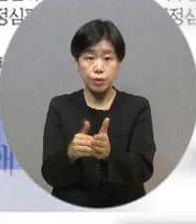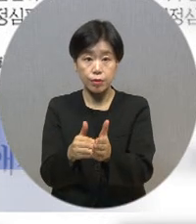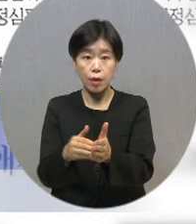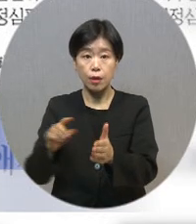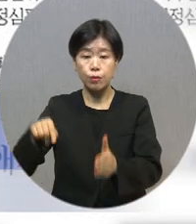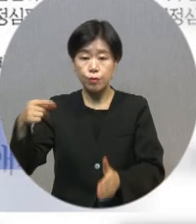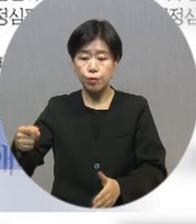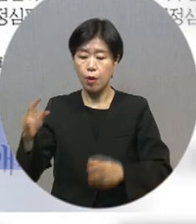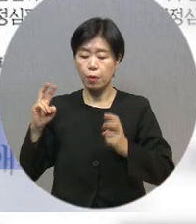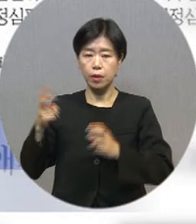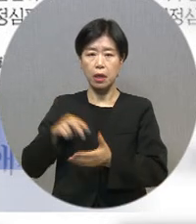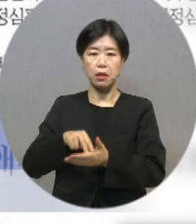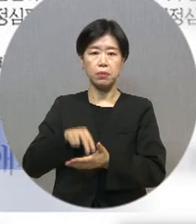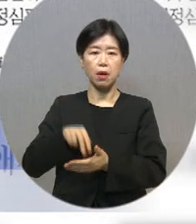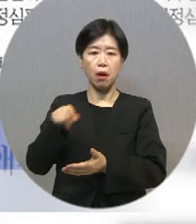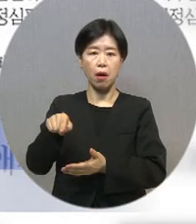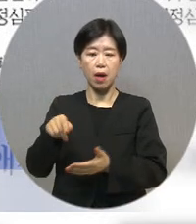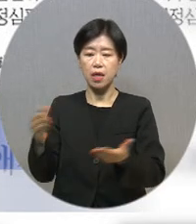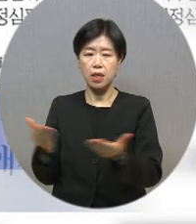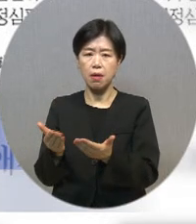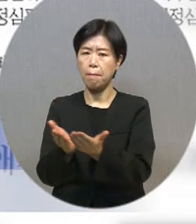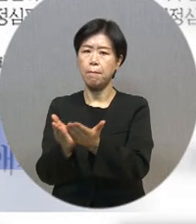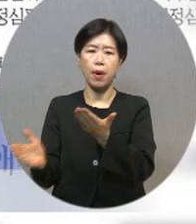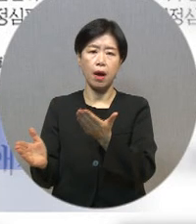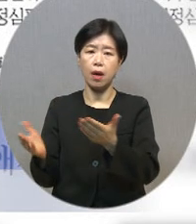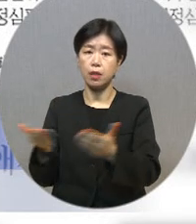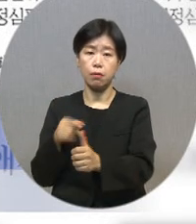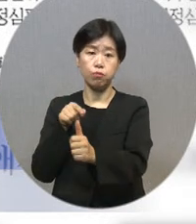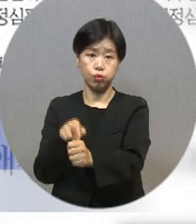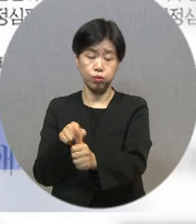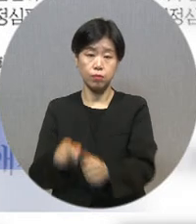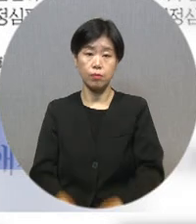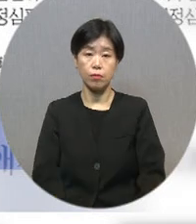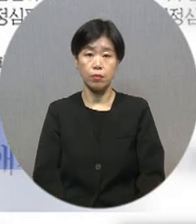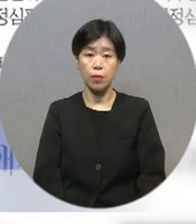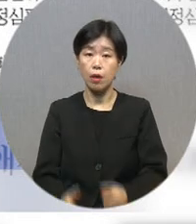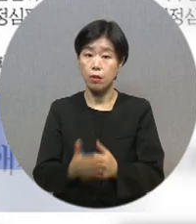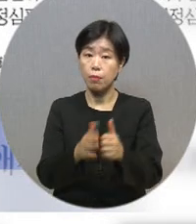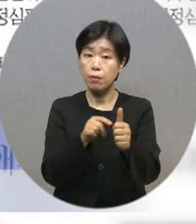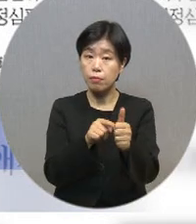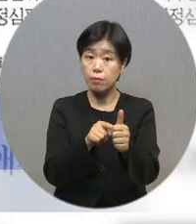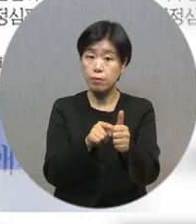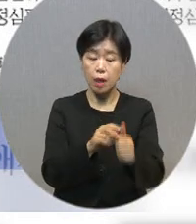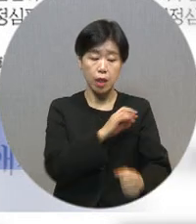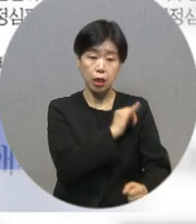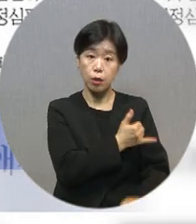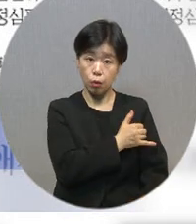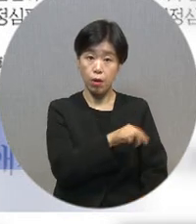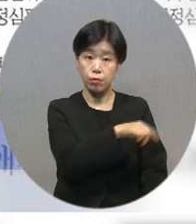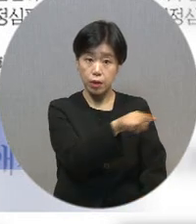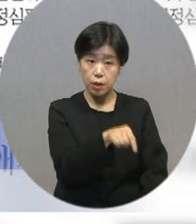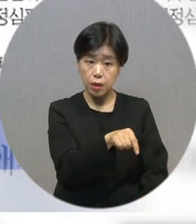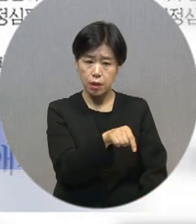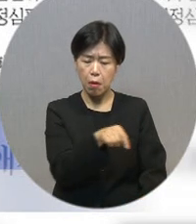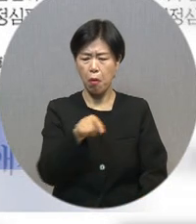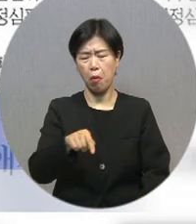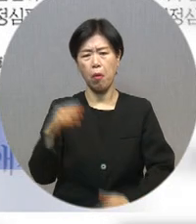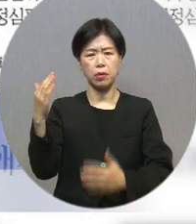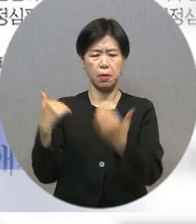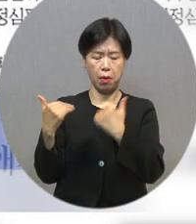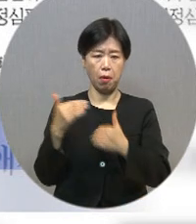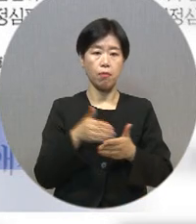부당한 업무 배치를 받게 됐다고 합니다 이에 해당 근로자는 인권위에 차별 진정을 제기했지만